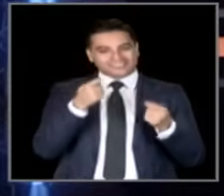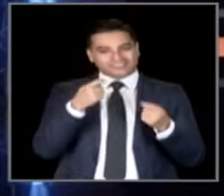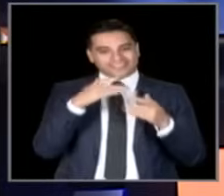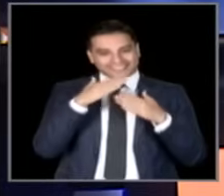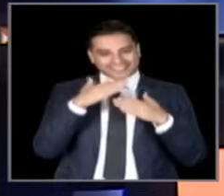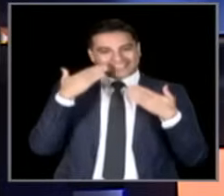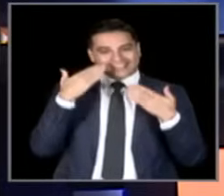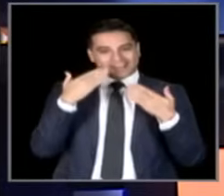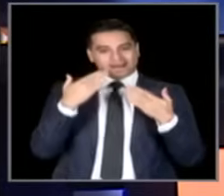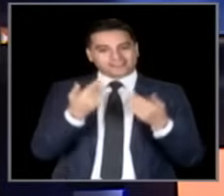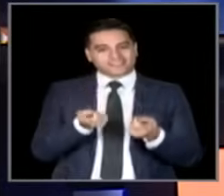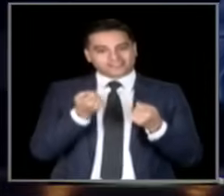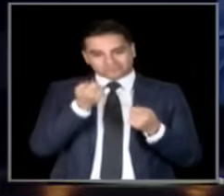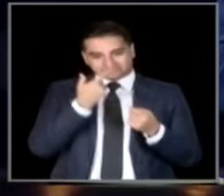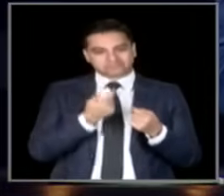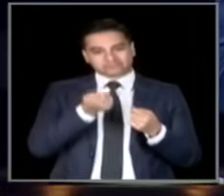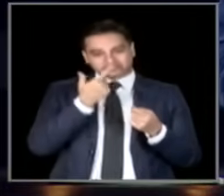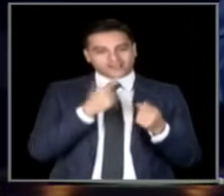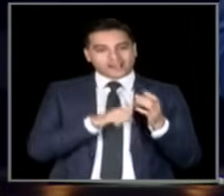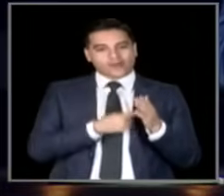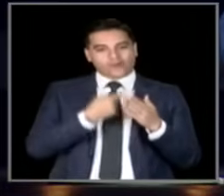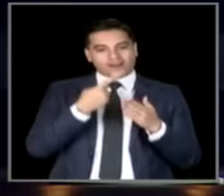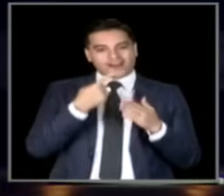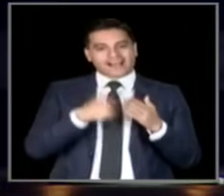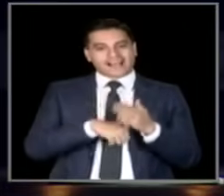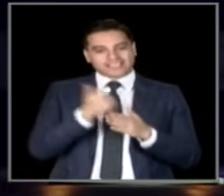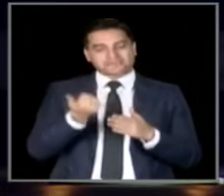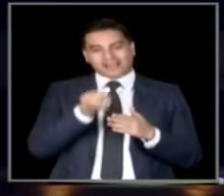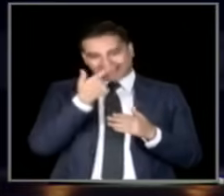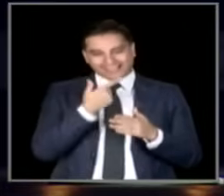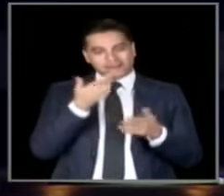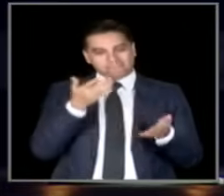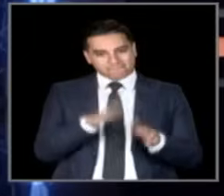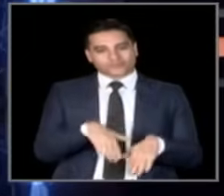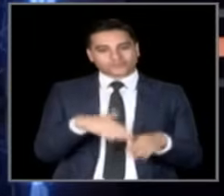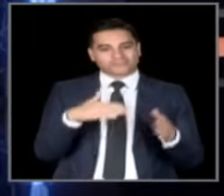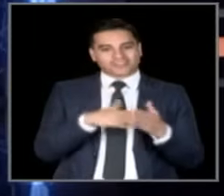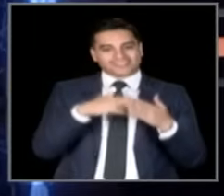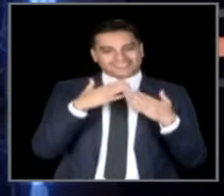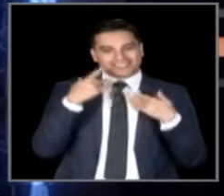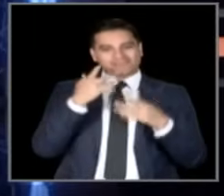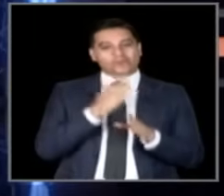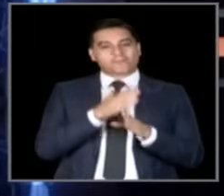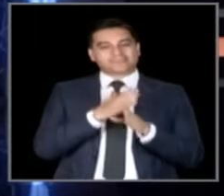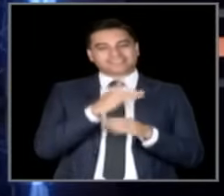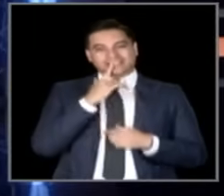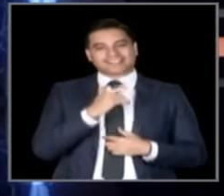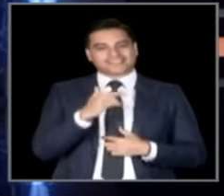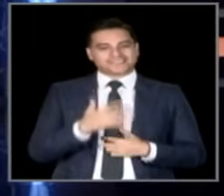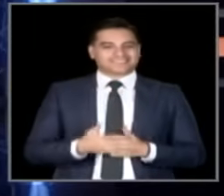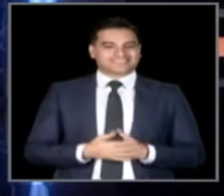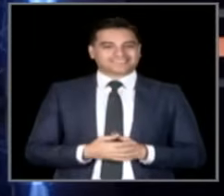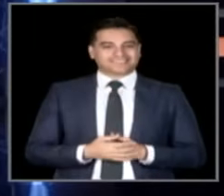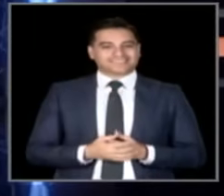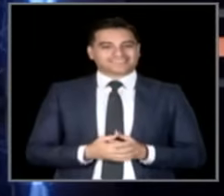رانيا ما فيش ماتش غيره بتعيط فيه حتى لو كسبانه، صح يا حسن؟ دراما صح؟ اي مش كنت عيطتي في العجله.